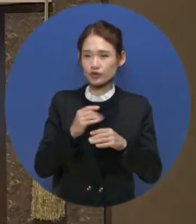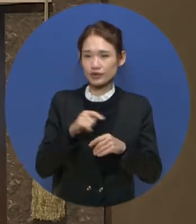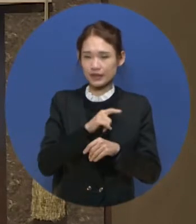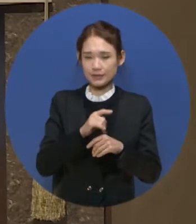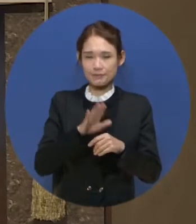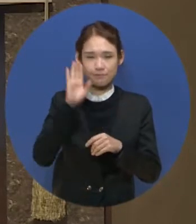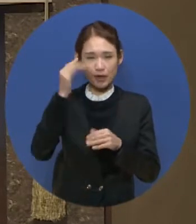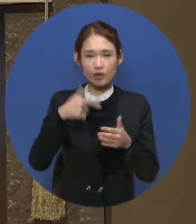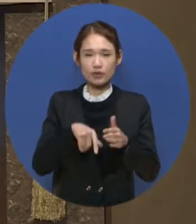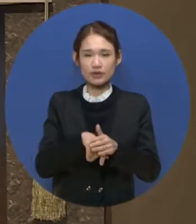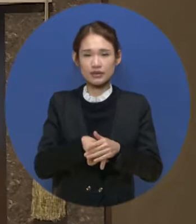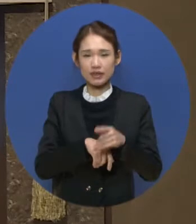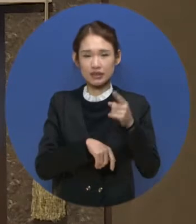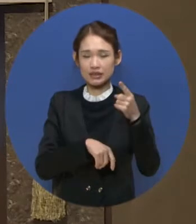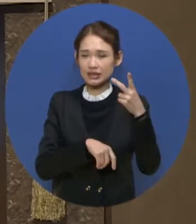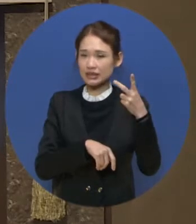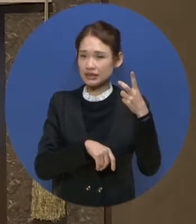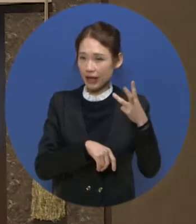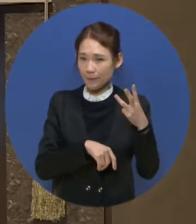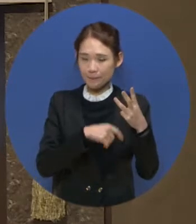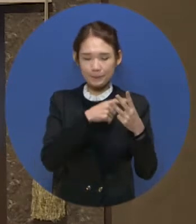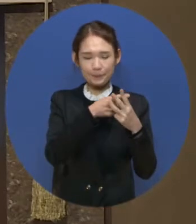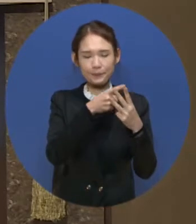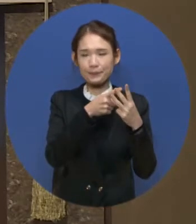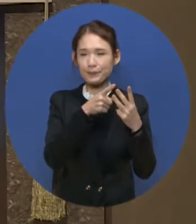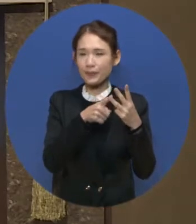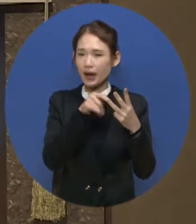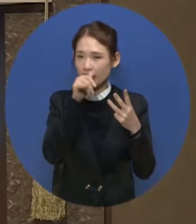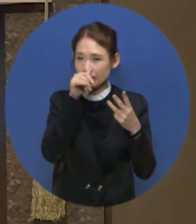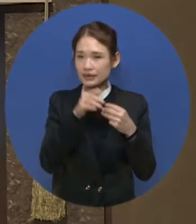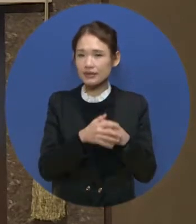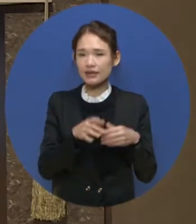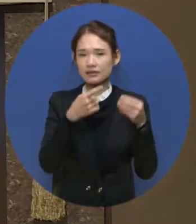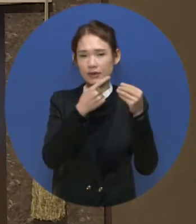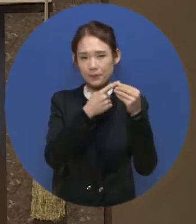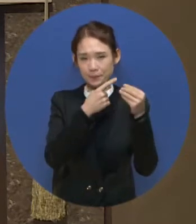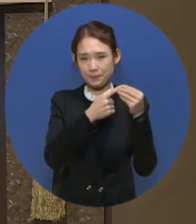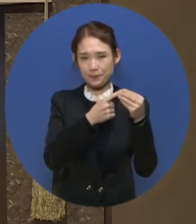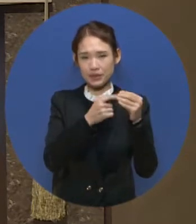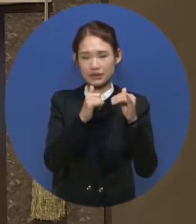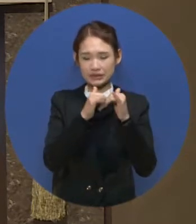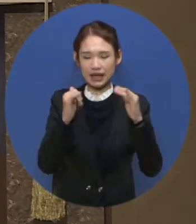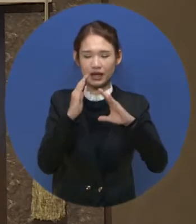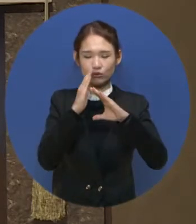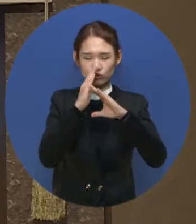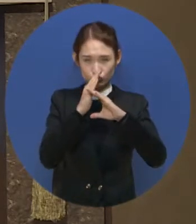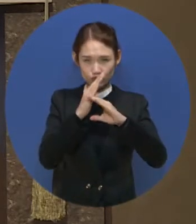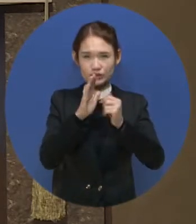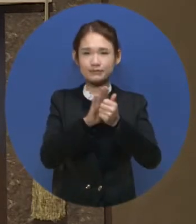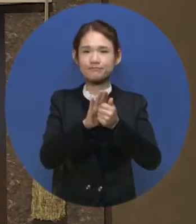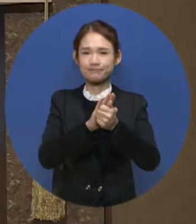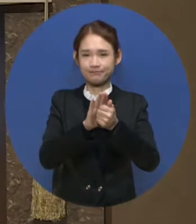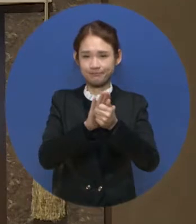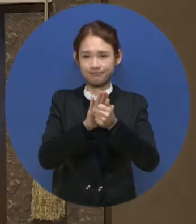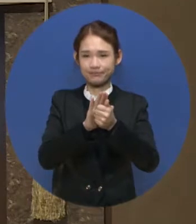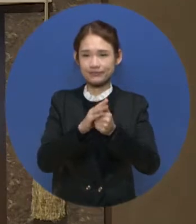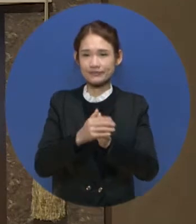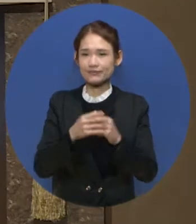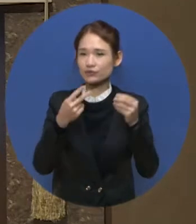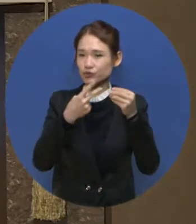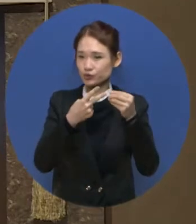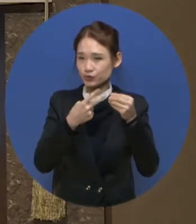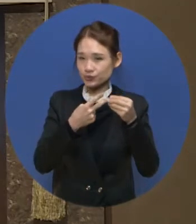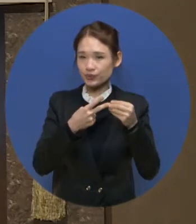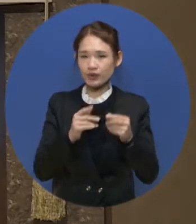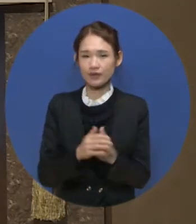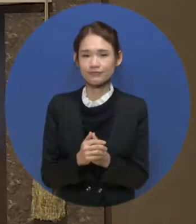위해선 세 가지 큰 이렇게 범주가 있습니다. 첫 번째는 사람 중심 서비스를 하겠다. 예. 두